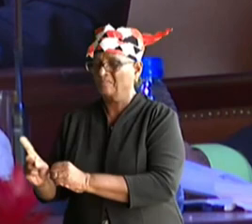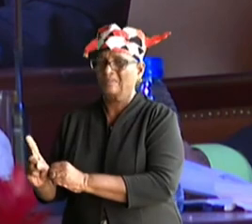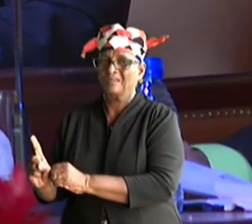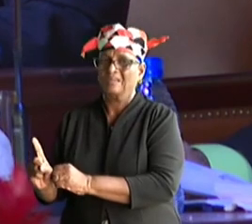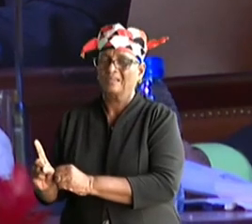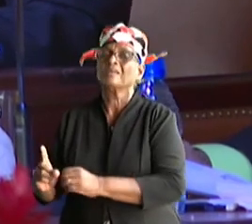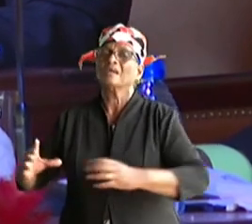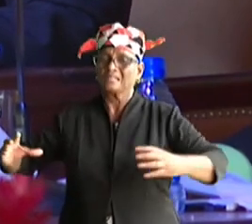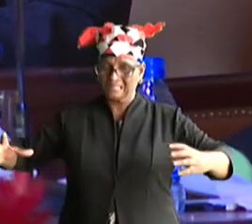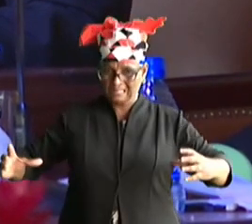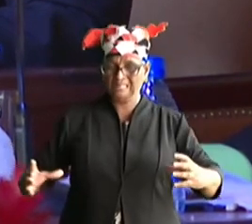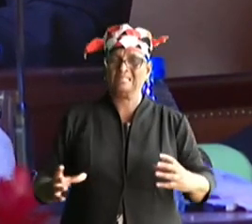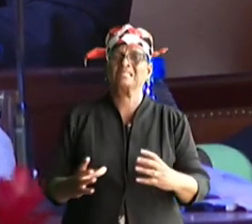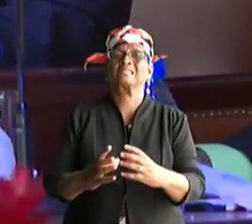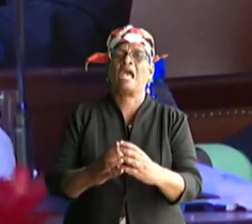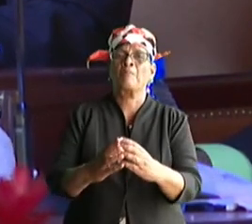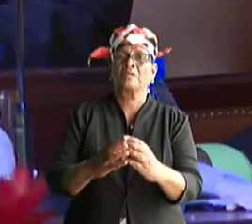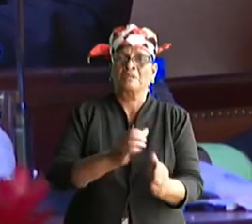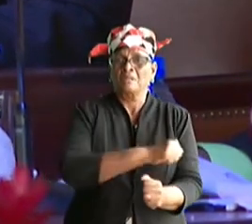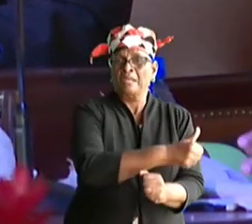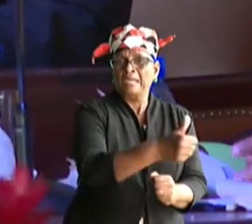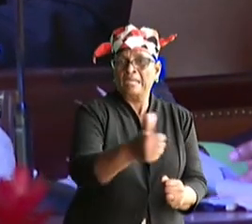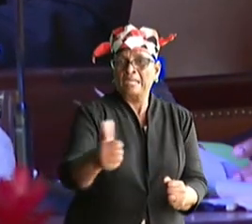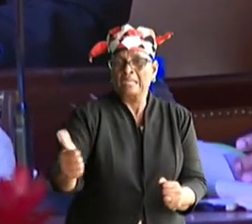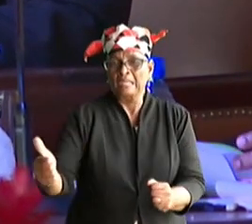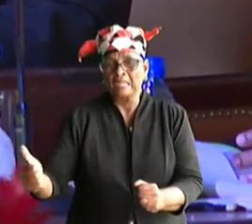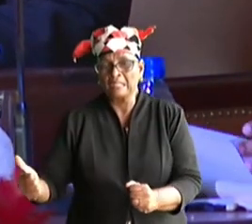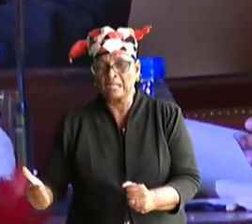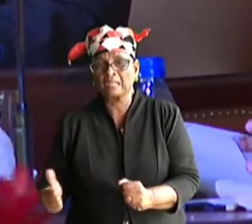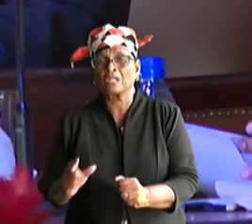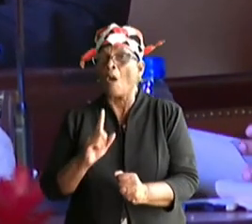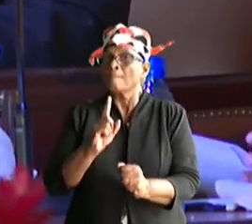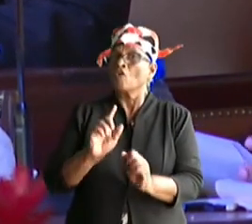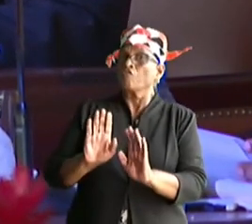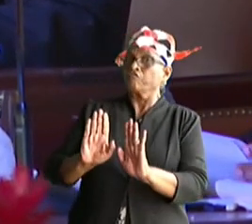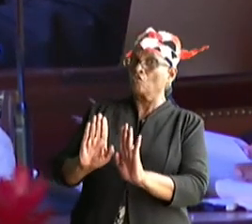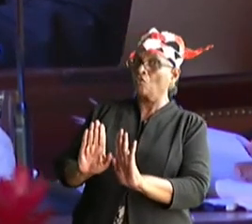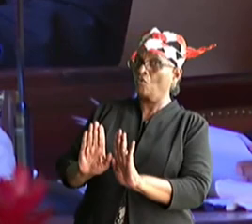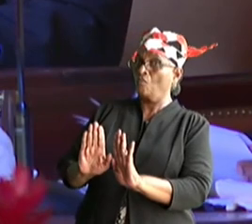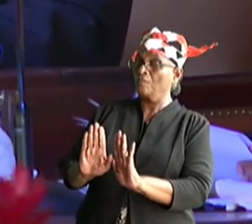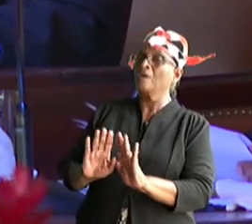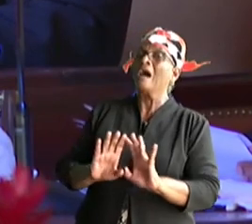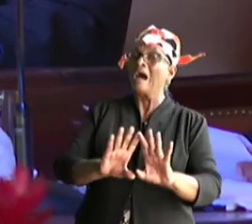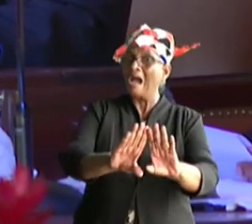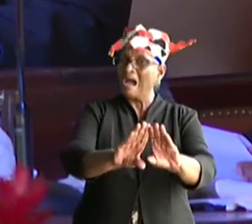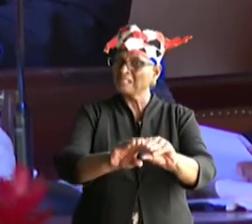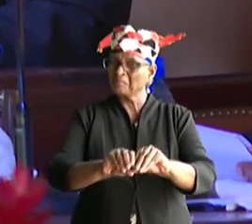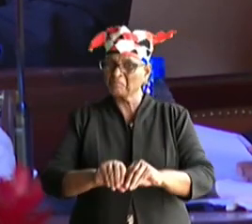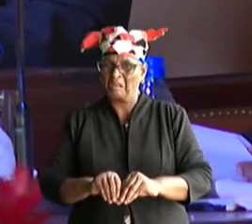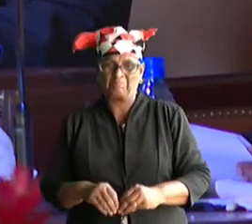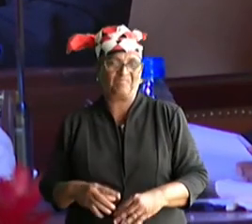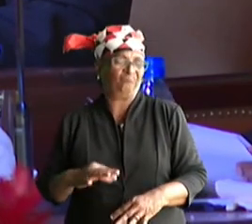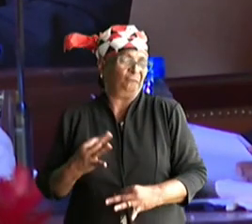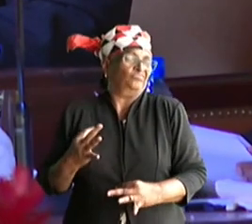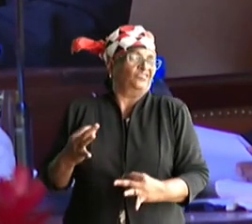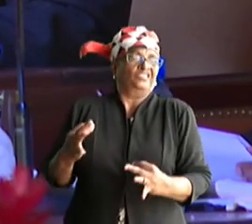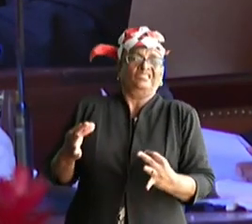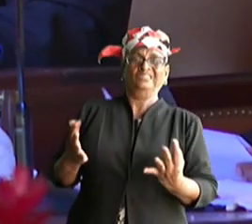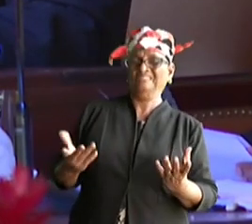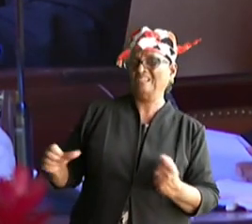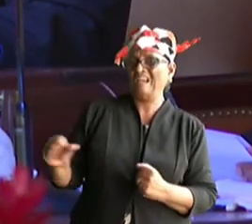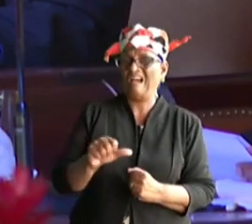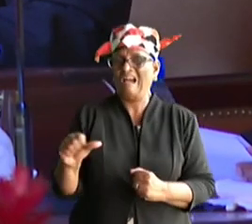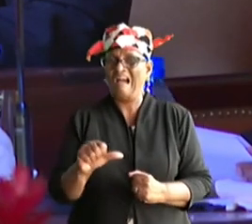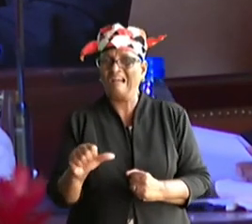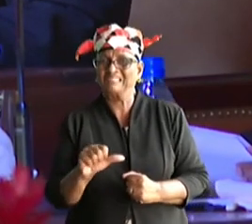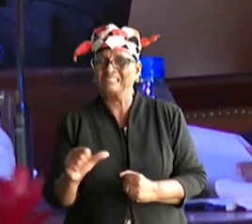de taak aan iedereen van ons om te voorkomen dat acceptatie en tolerantie van de ander